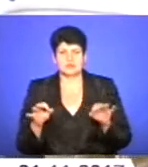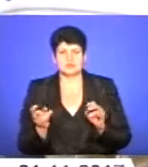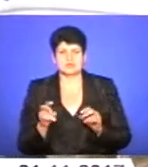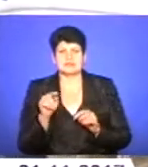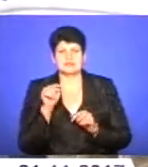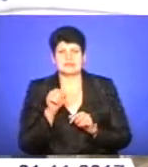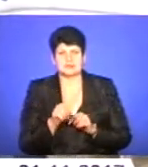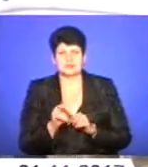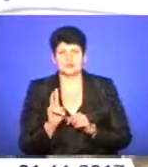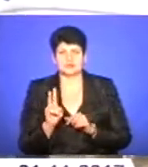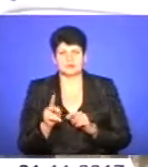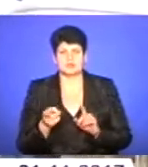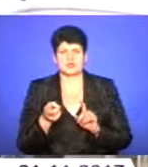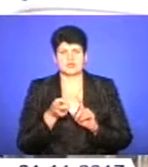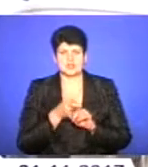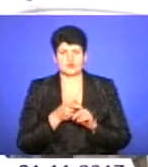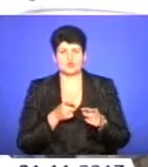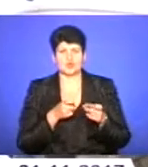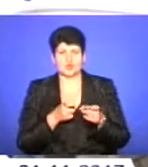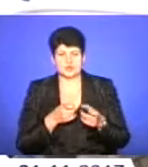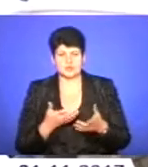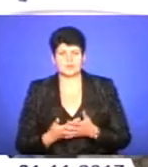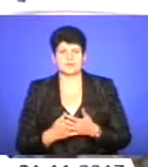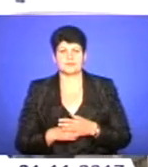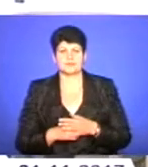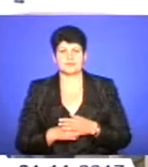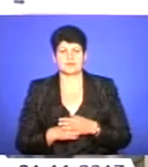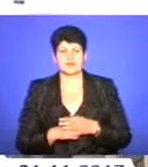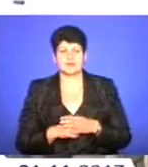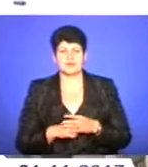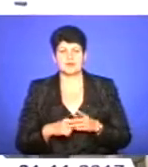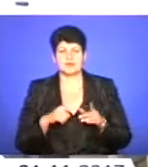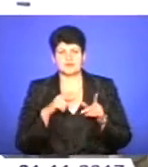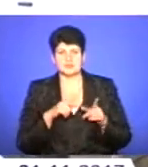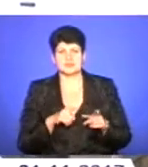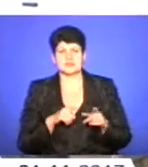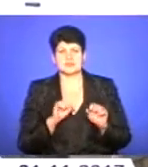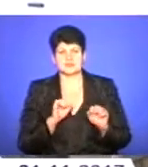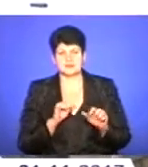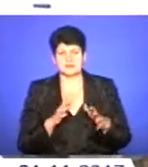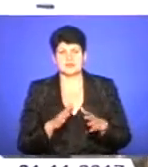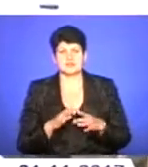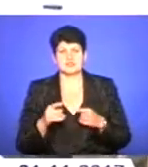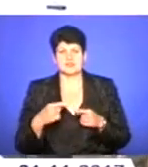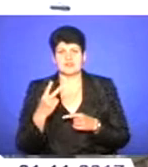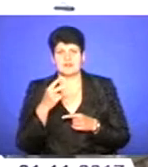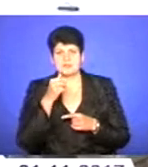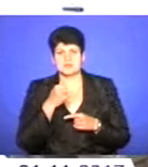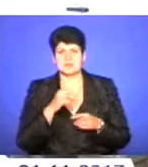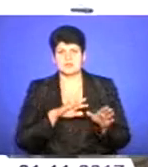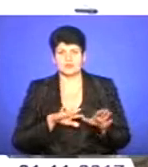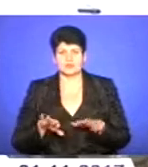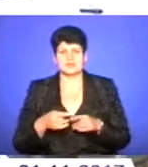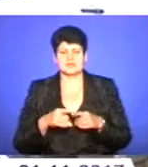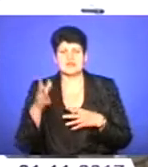хто причетний до розстрілу, і вони просто покриваються. Зараз за 2 місяці виходить строк давності, і це